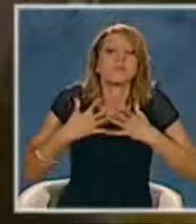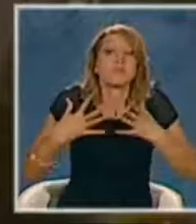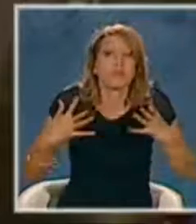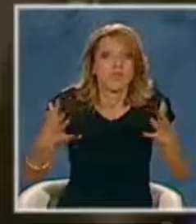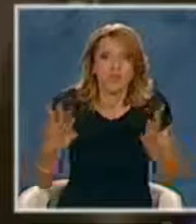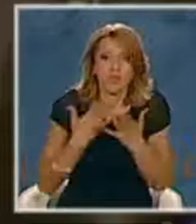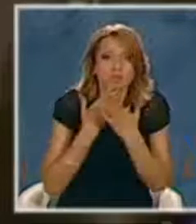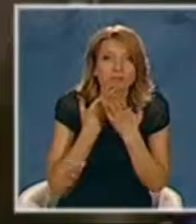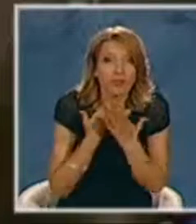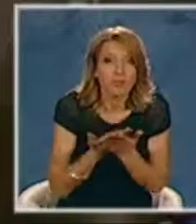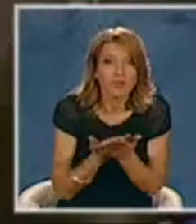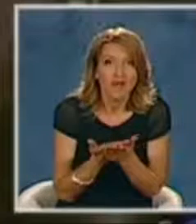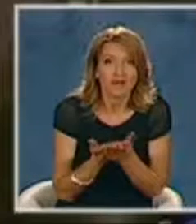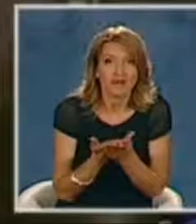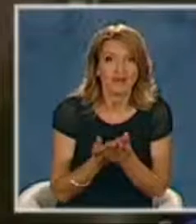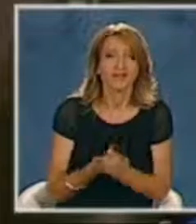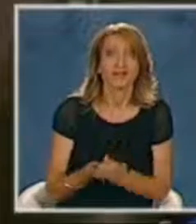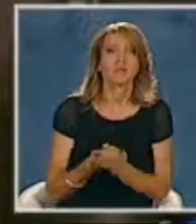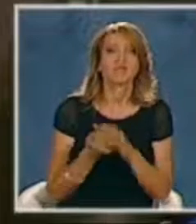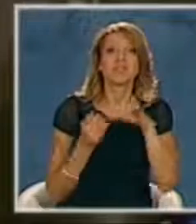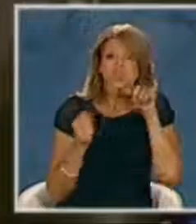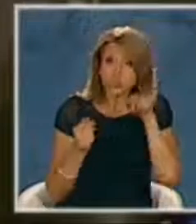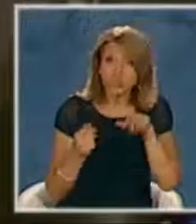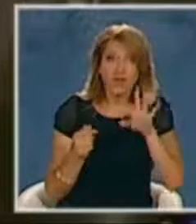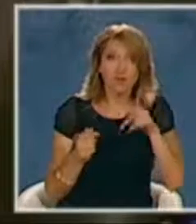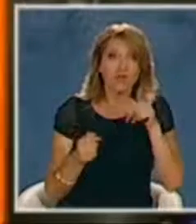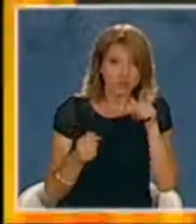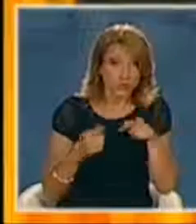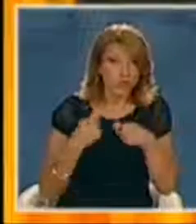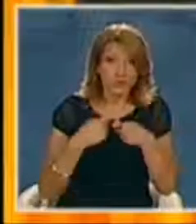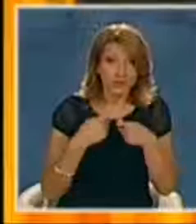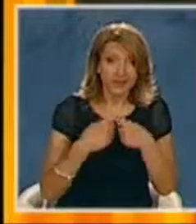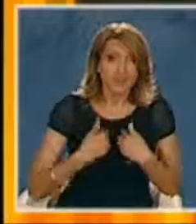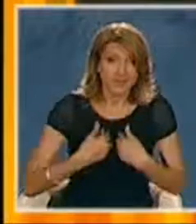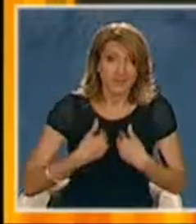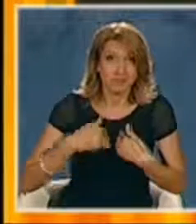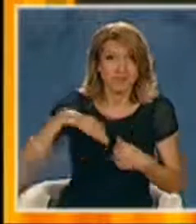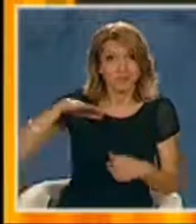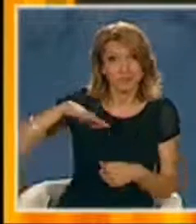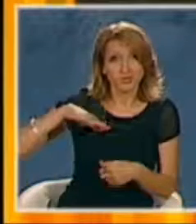благодарна за това, което направи за детенцето ми.